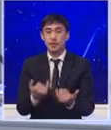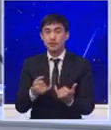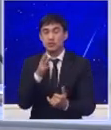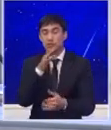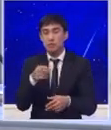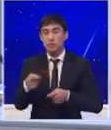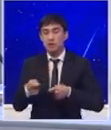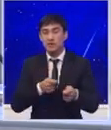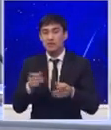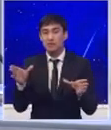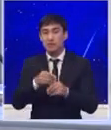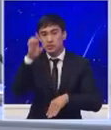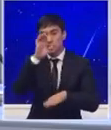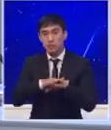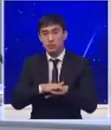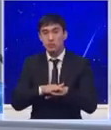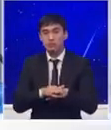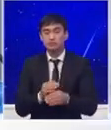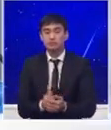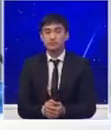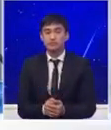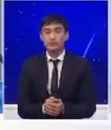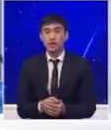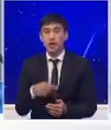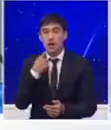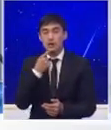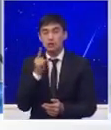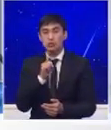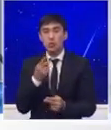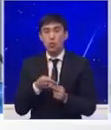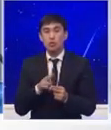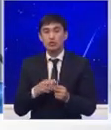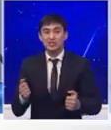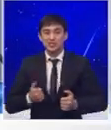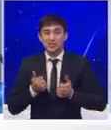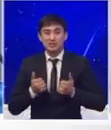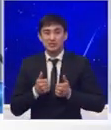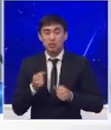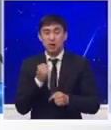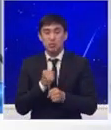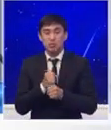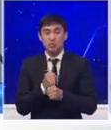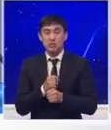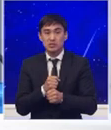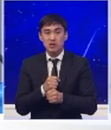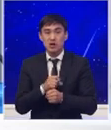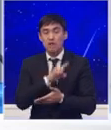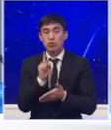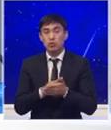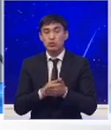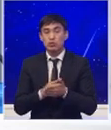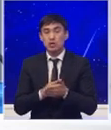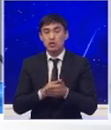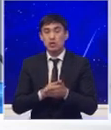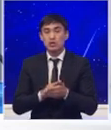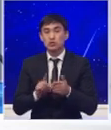правительством вместе с акиматом, я бы сказал, очень интенсивно проработается вопрос размещения в строящем